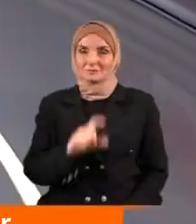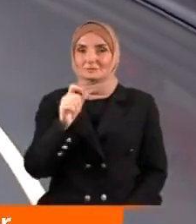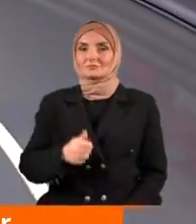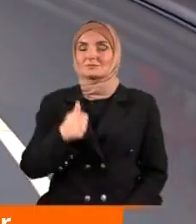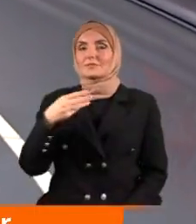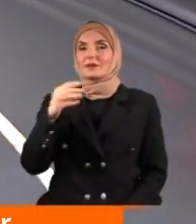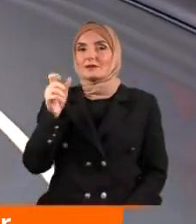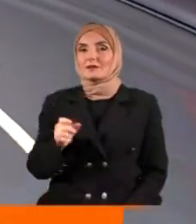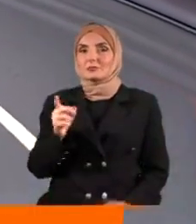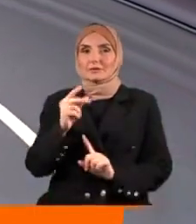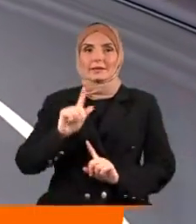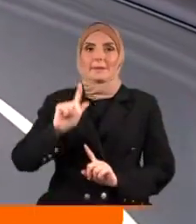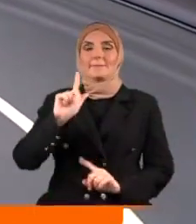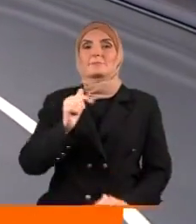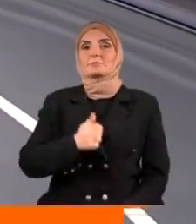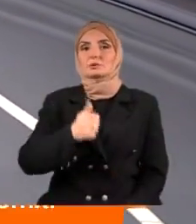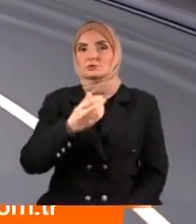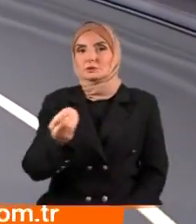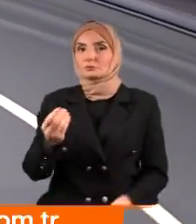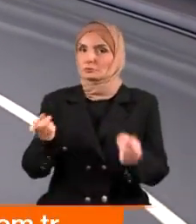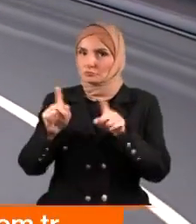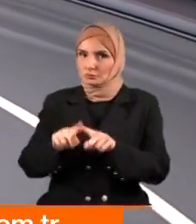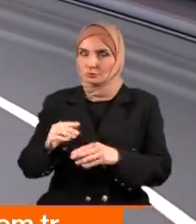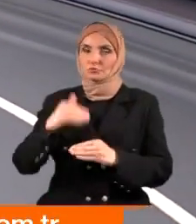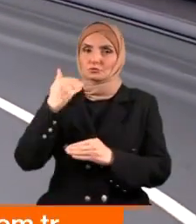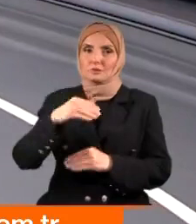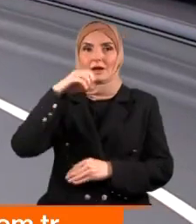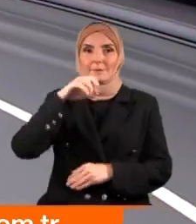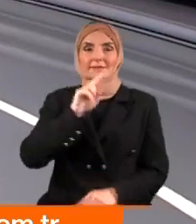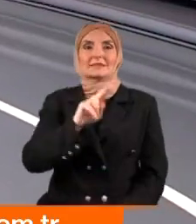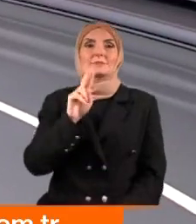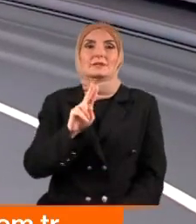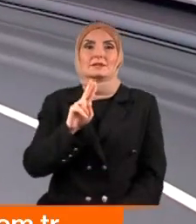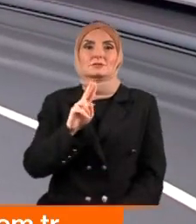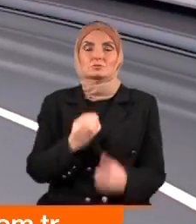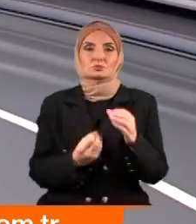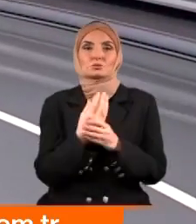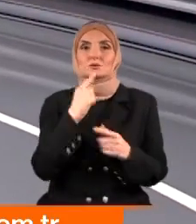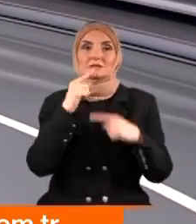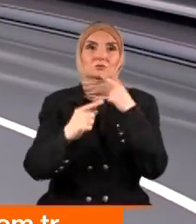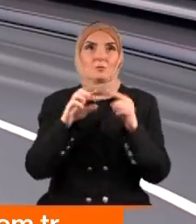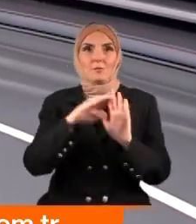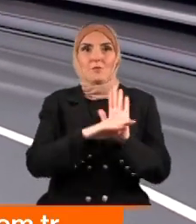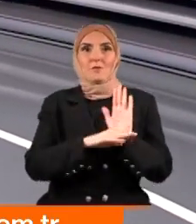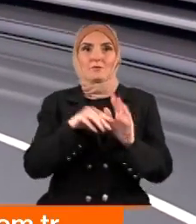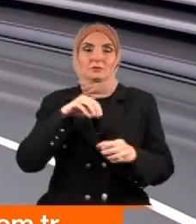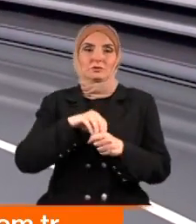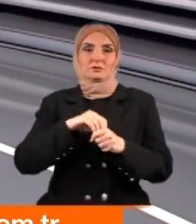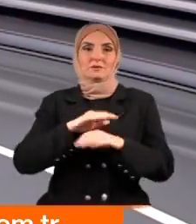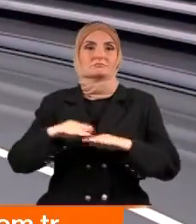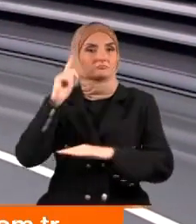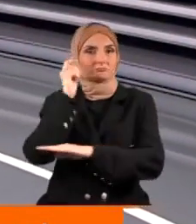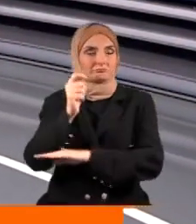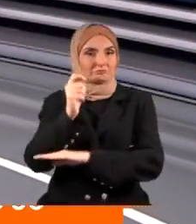Cumhurbaşkanı Erdoğan il başkanları ile buluşmasının ardından AK Parti'nin 22. kuruluş yıl dönümü programında çıktı kürsüye. Parti teşkilatına seslenirken